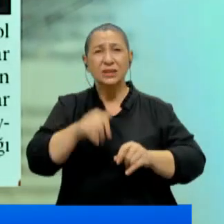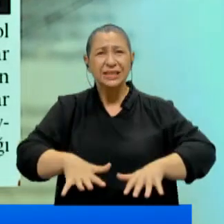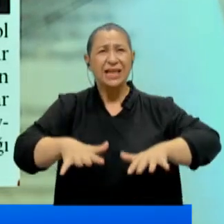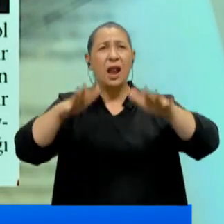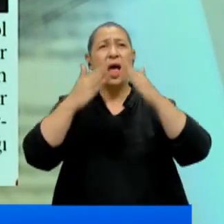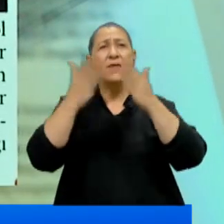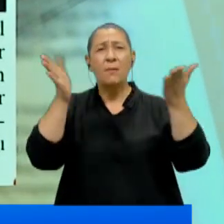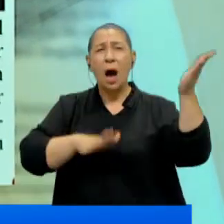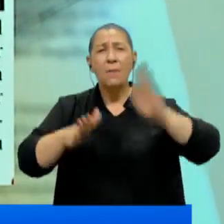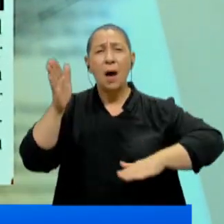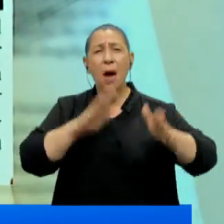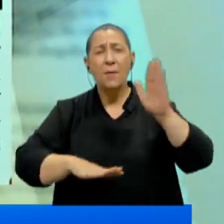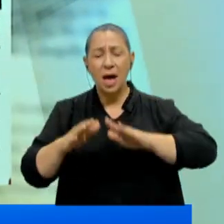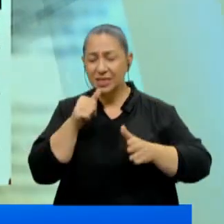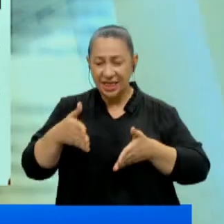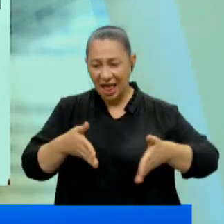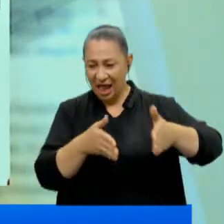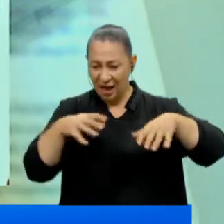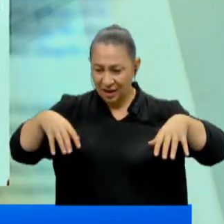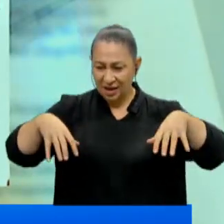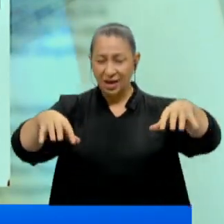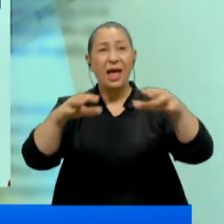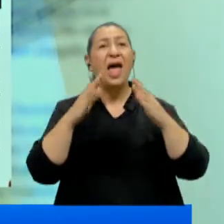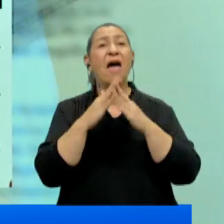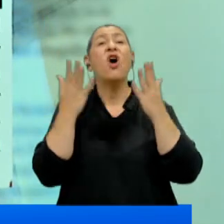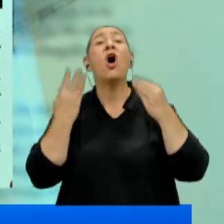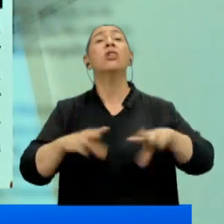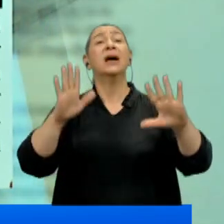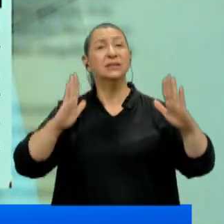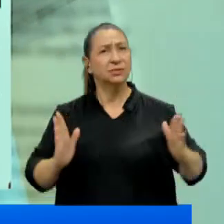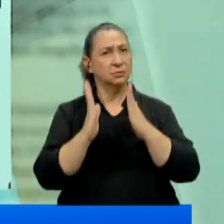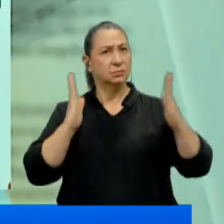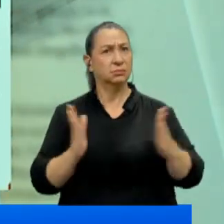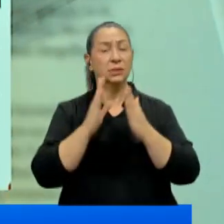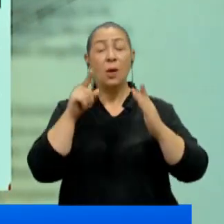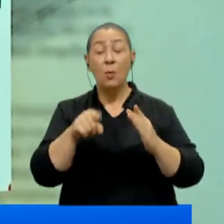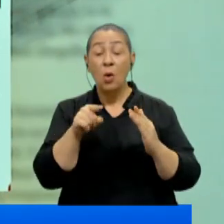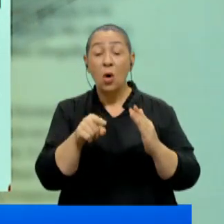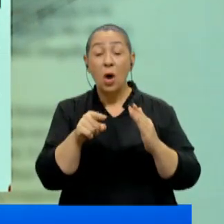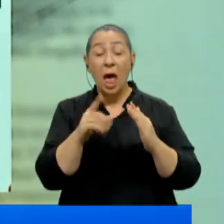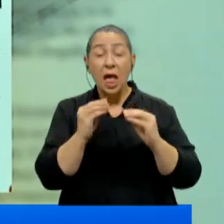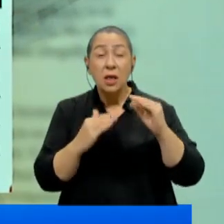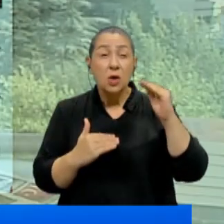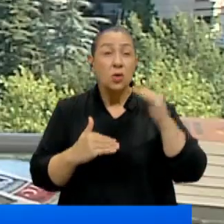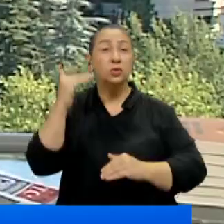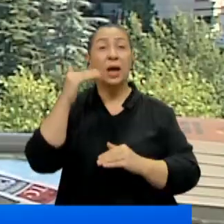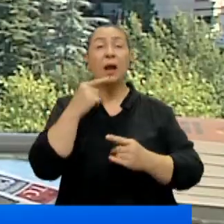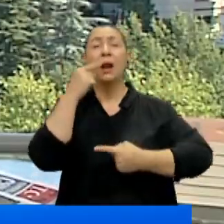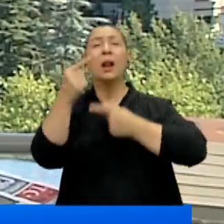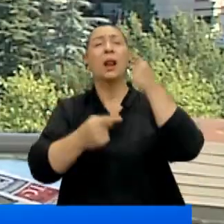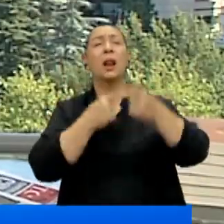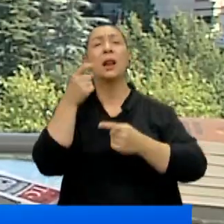ardından çöken binalar dere kenarına ev olmaz tepkilerine yol açtı. Şimdi bu tepkiyi en yüksek tondan